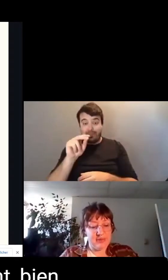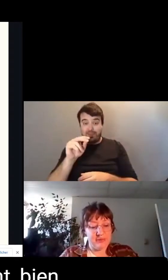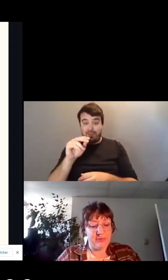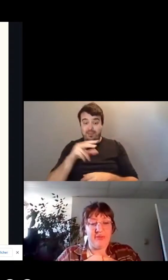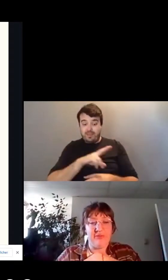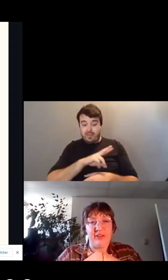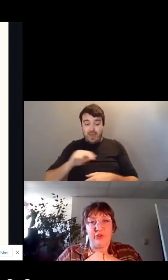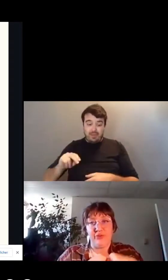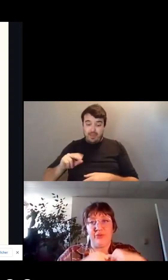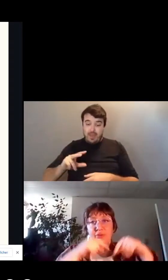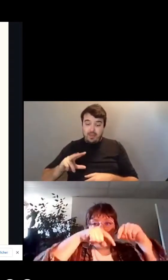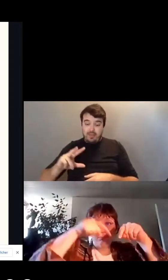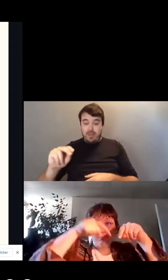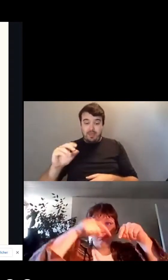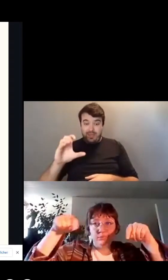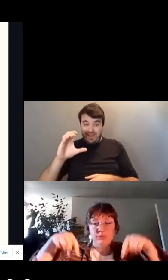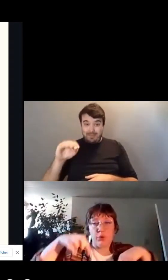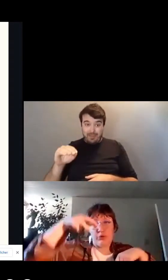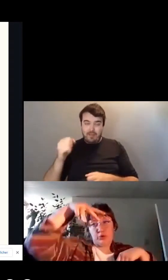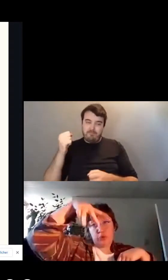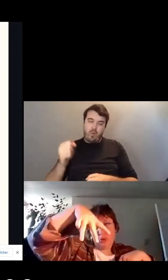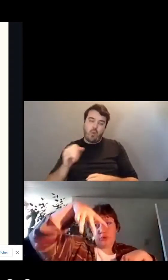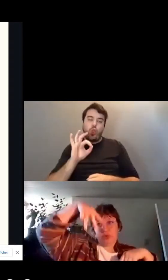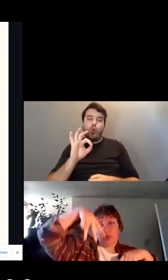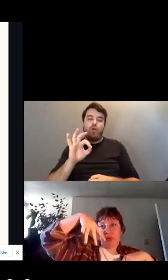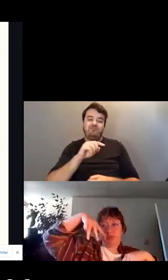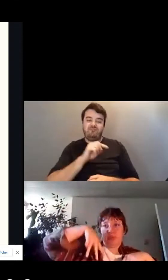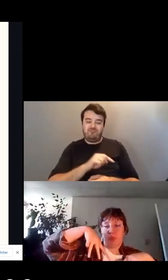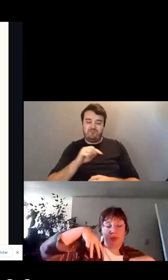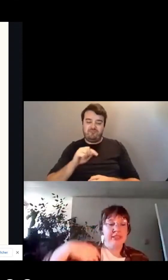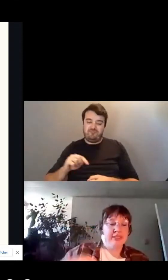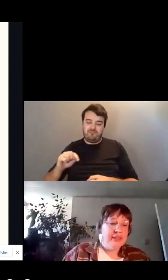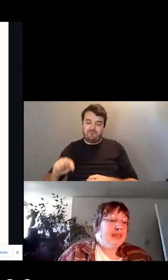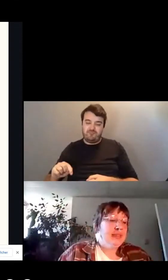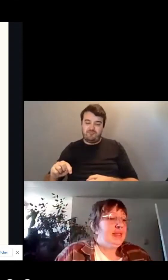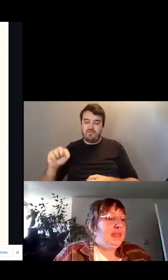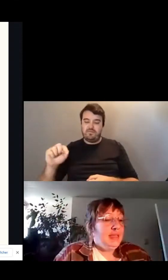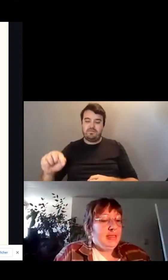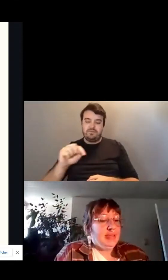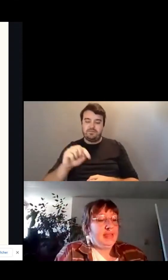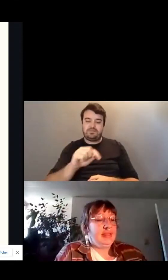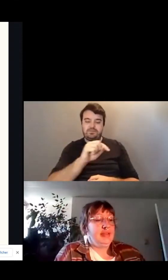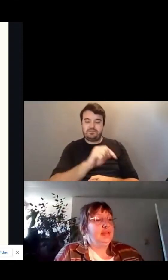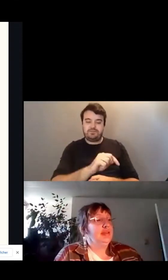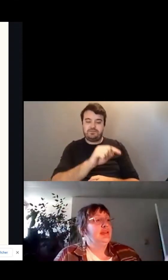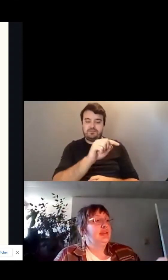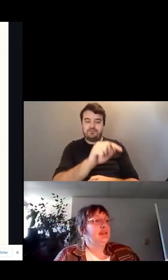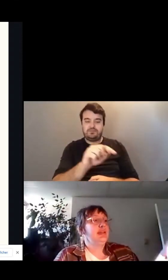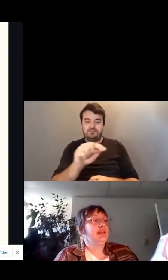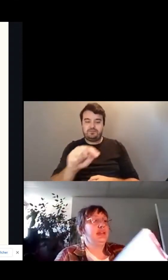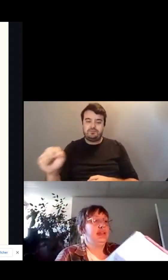30 cm, vous pouvez en faire 9. Donc, 3, 3, 3.